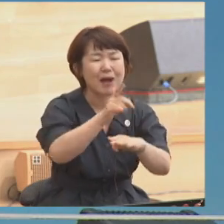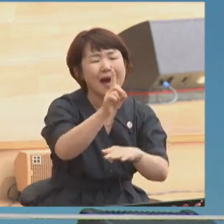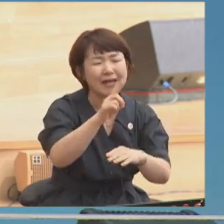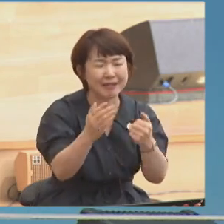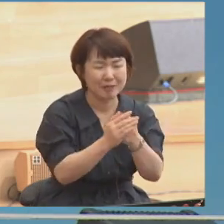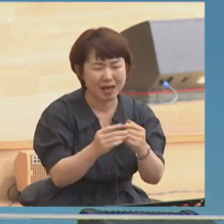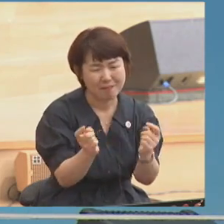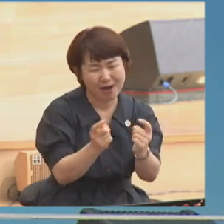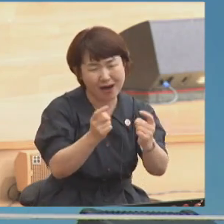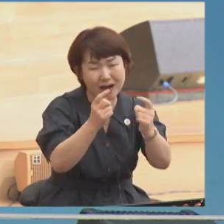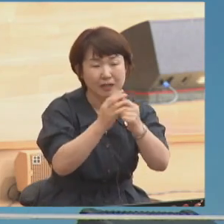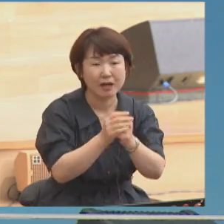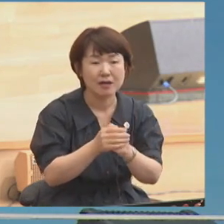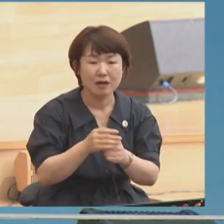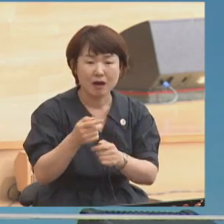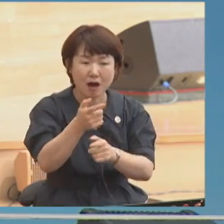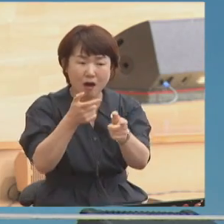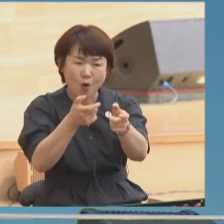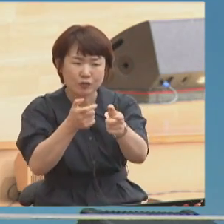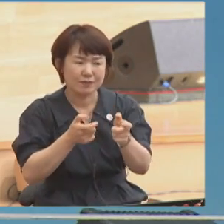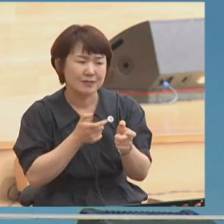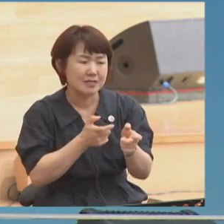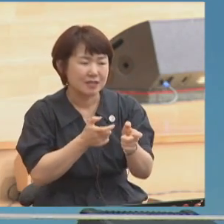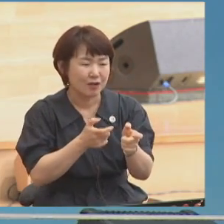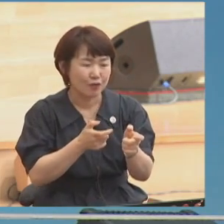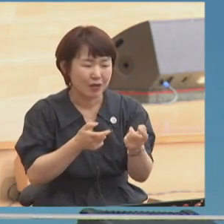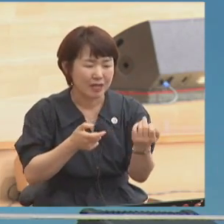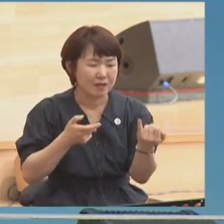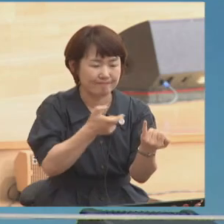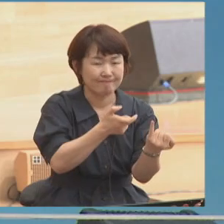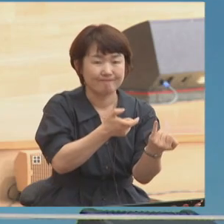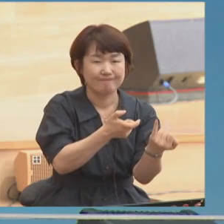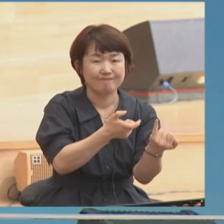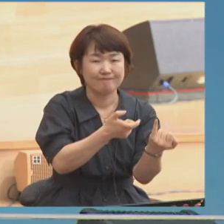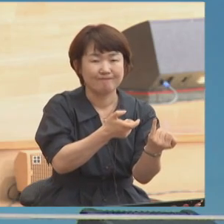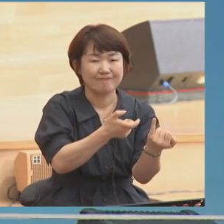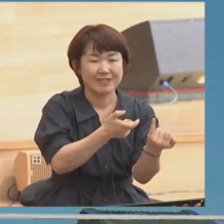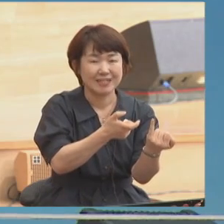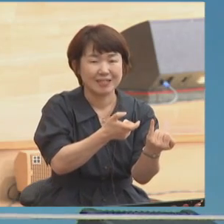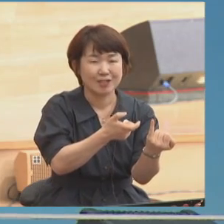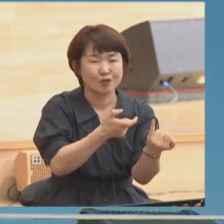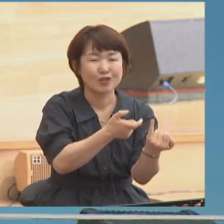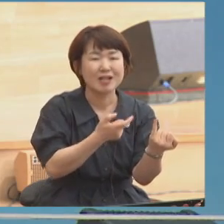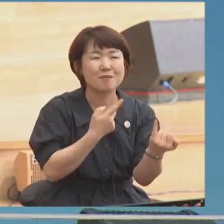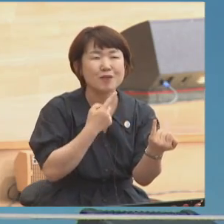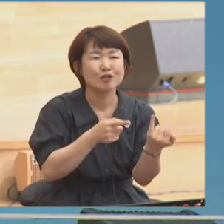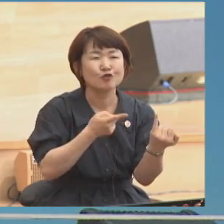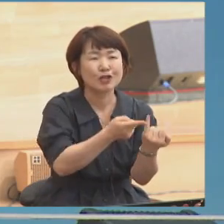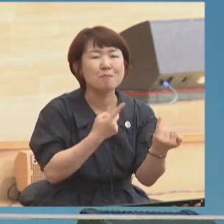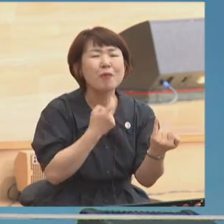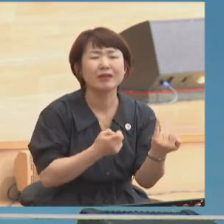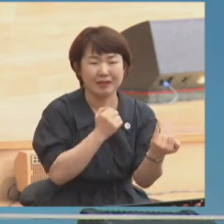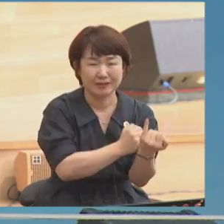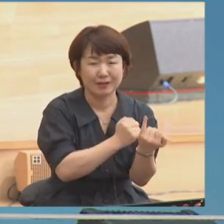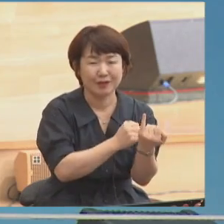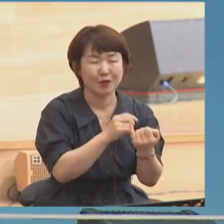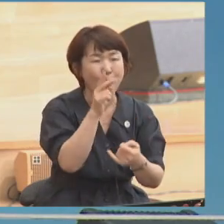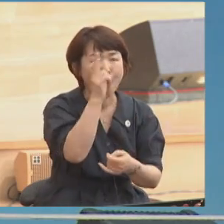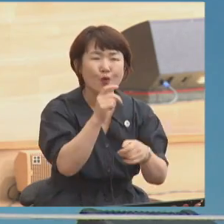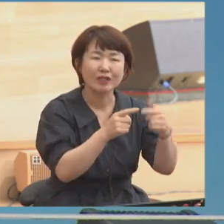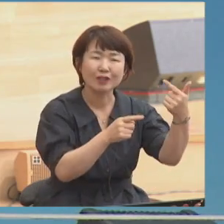싸우다가 22구경 연발 권총을 꺼내서 아내를 겨누었다. 이게 경찰 기록이. 오후 6시